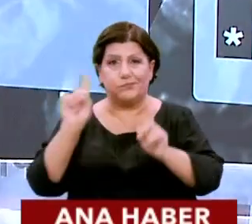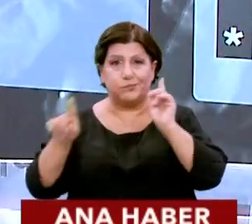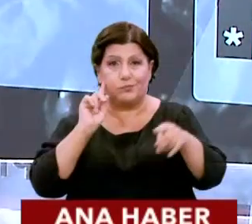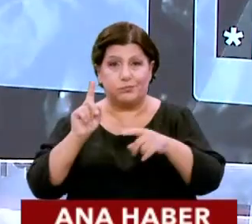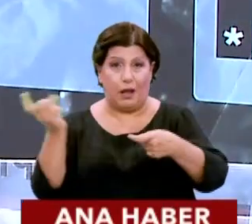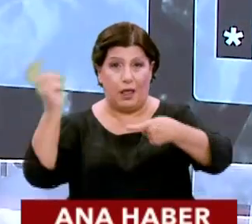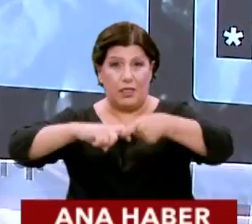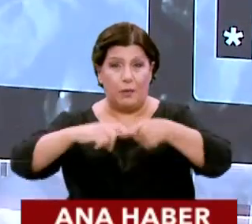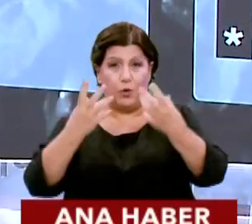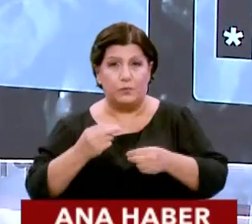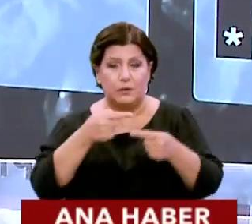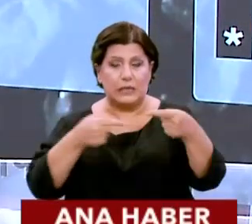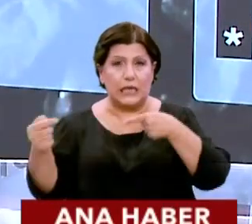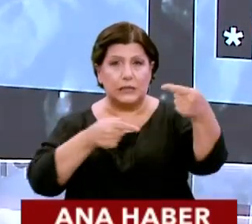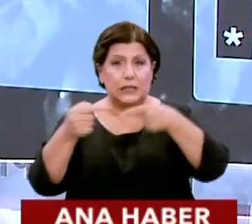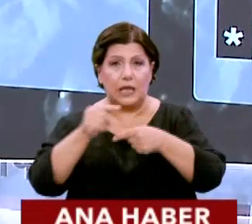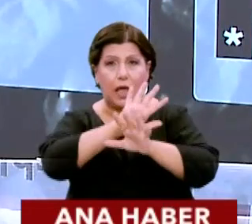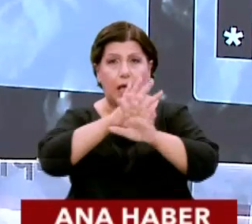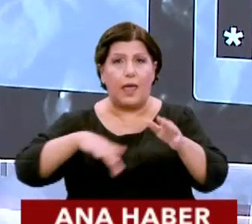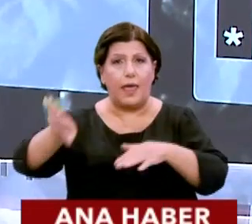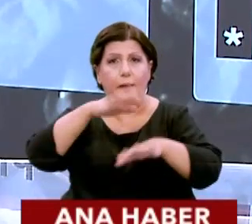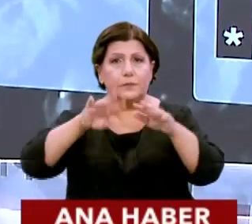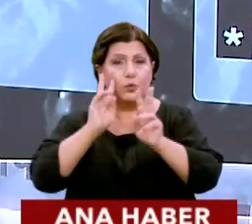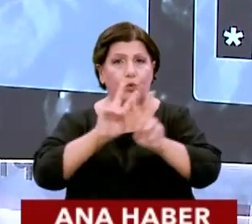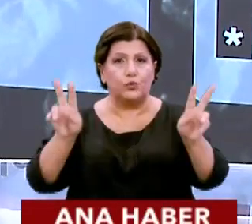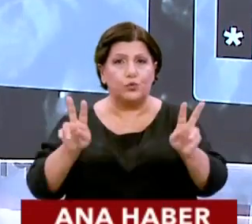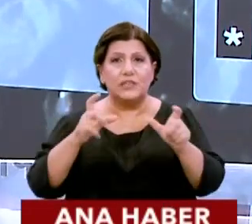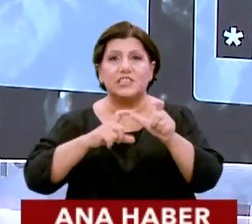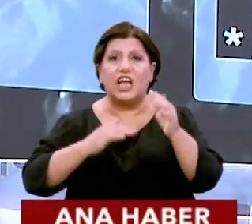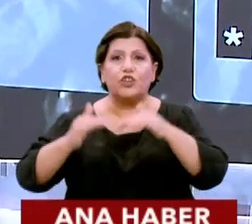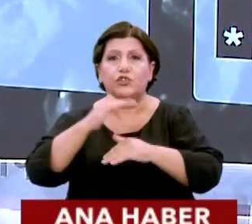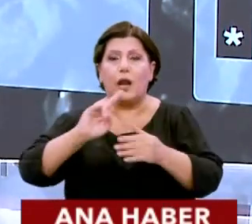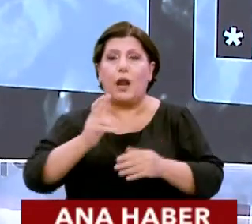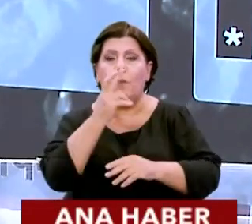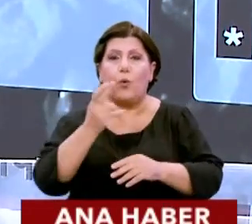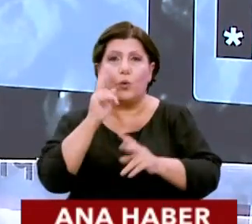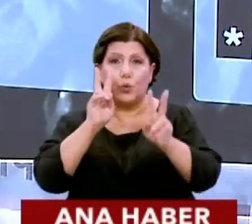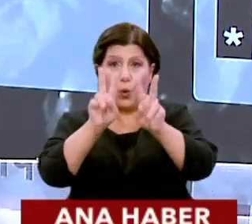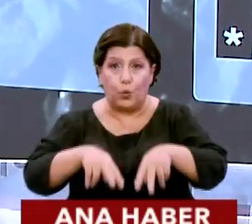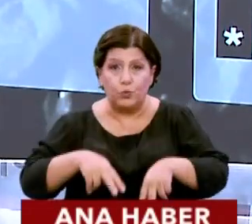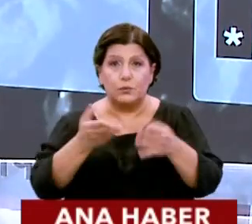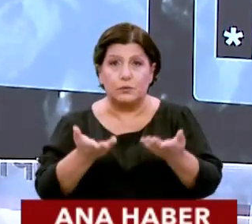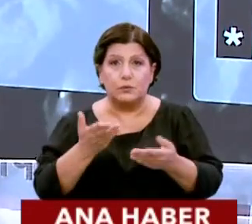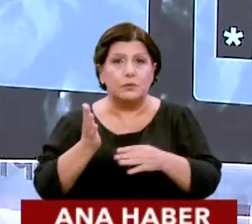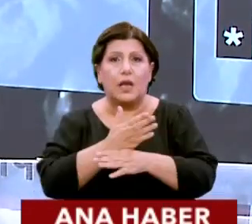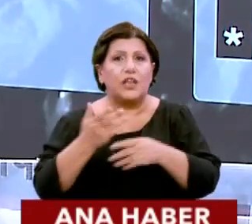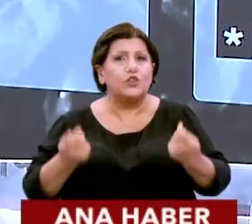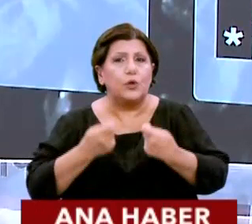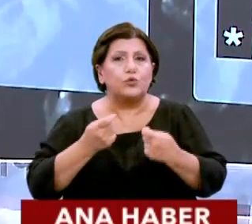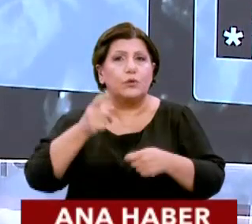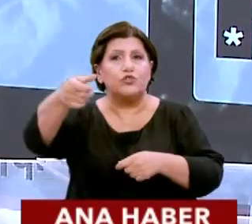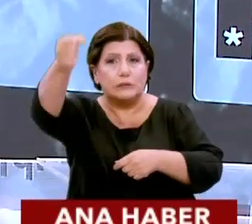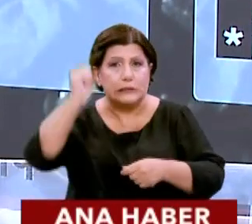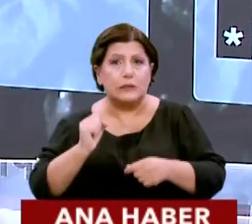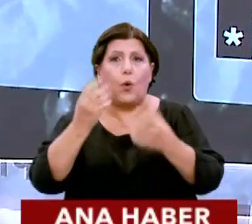bütün bu eksiklikleri görenler Sayıştay raporunda yazılanlar nasıl çalışıyoruz o şalter niye indirilmiyor eksiklerin